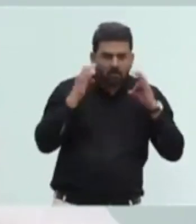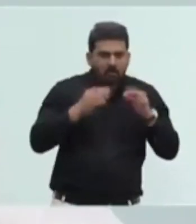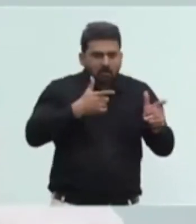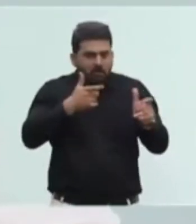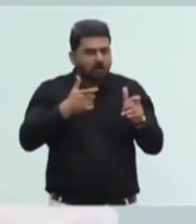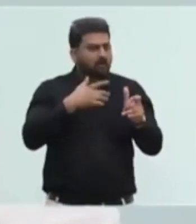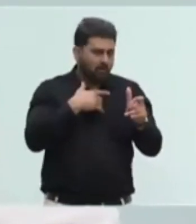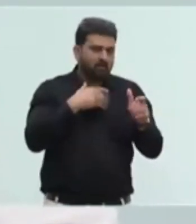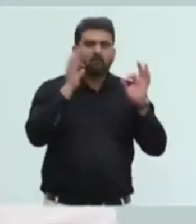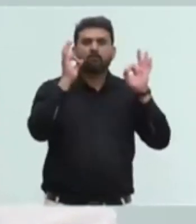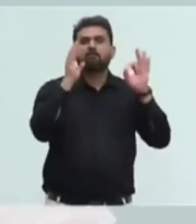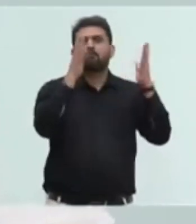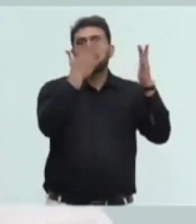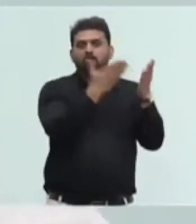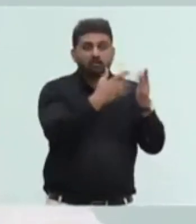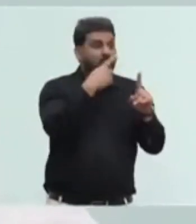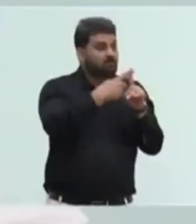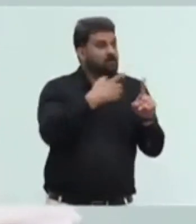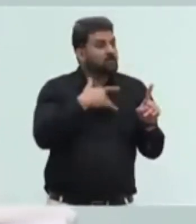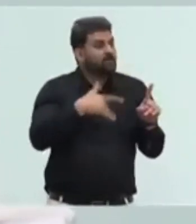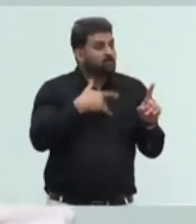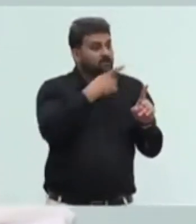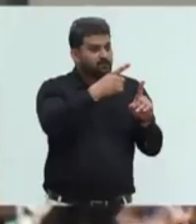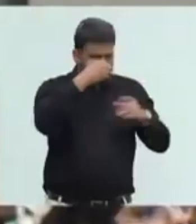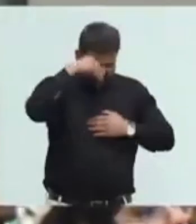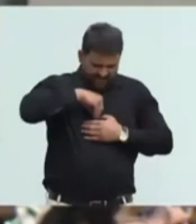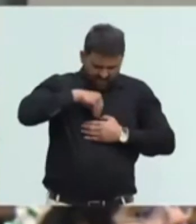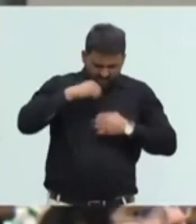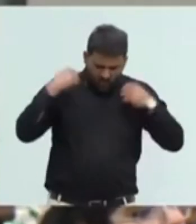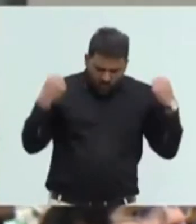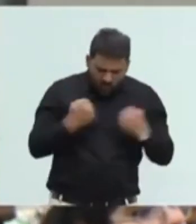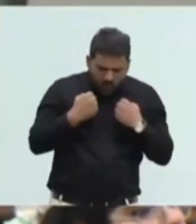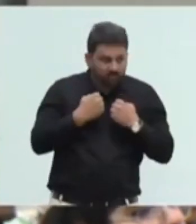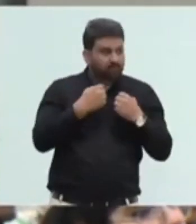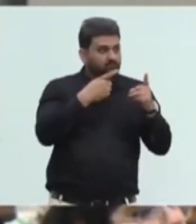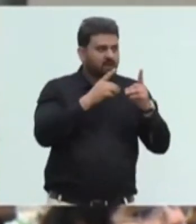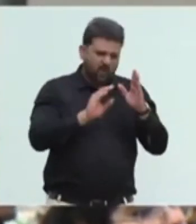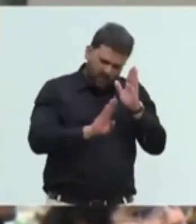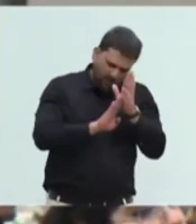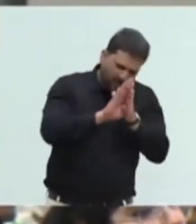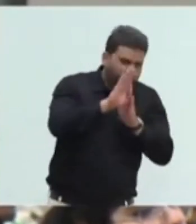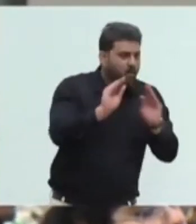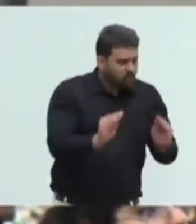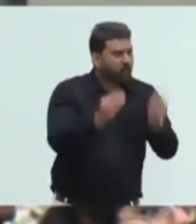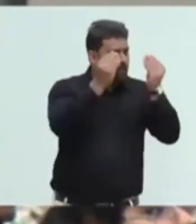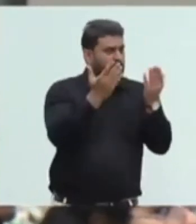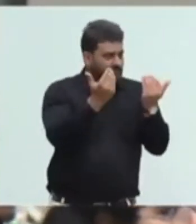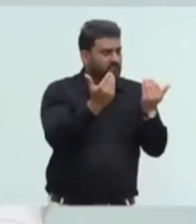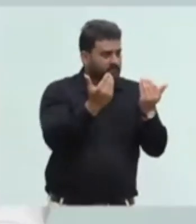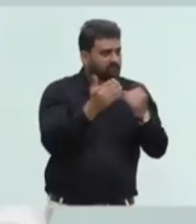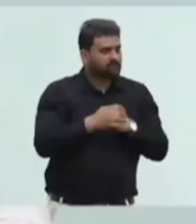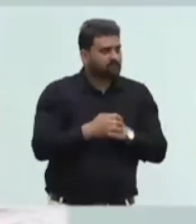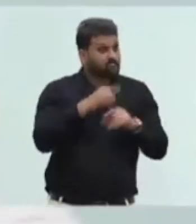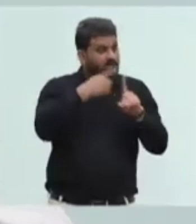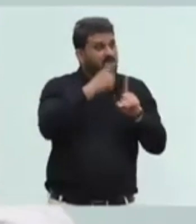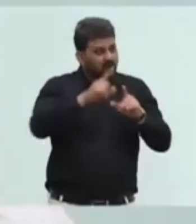मेरा विश्वास है कि आपका सामर्थ है धनुष इससे भी ज्यादा है है और